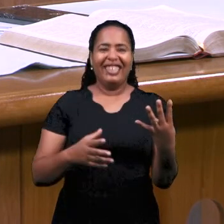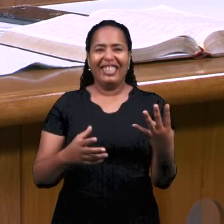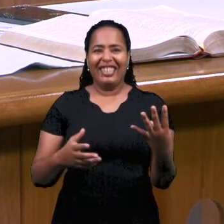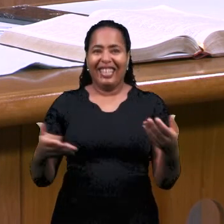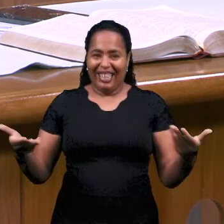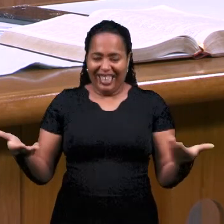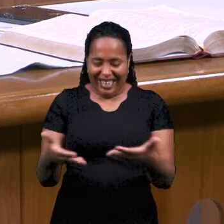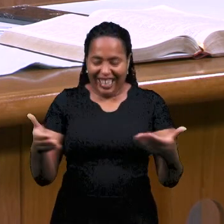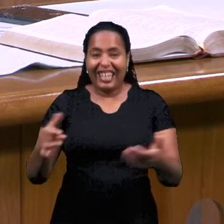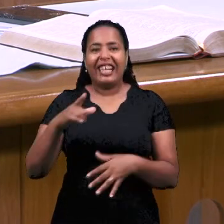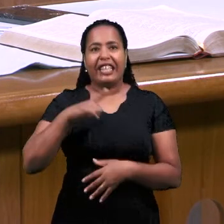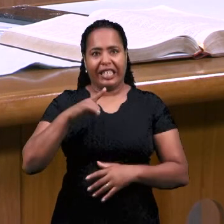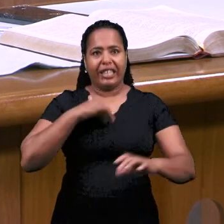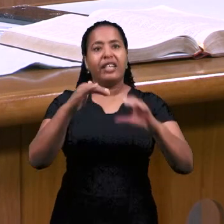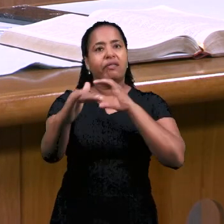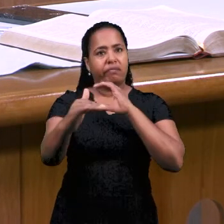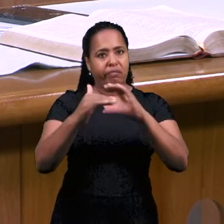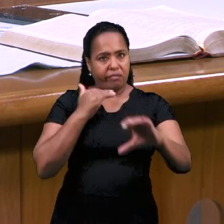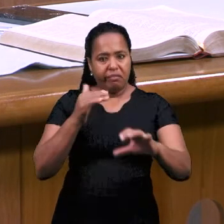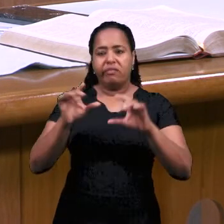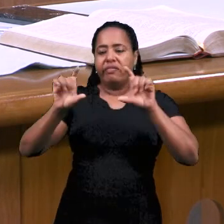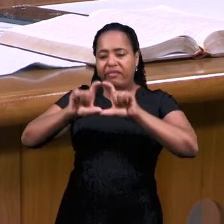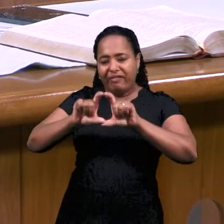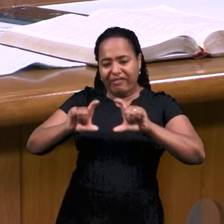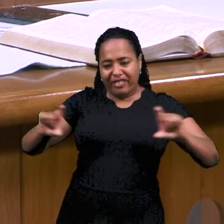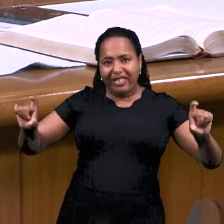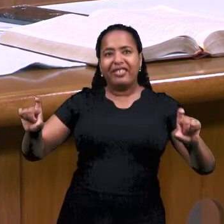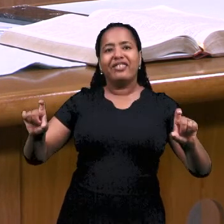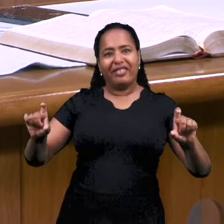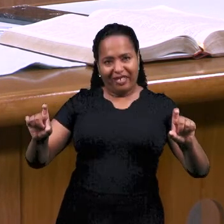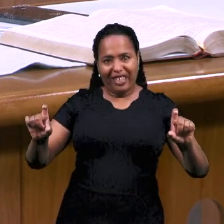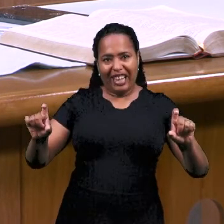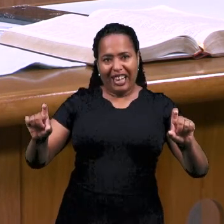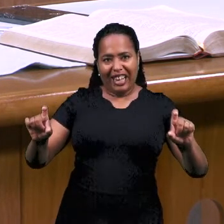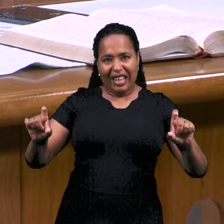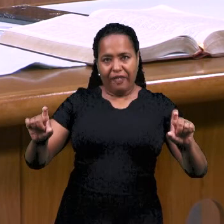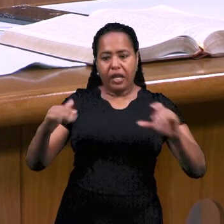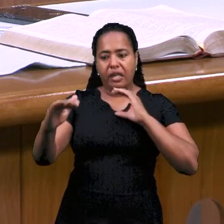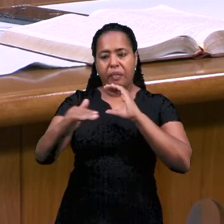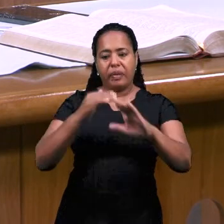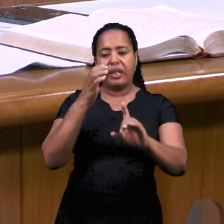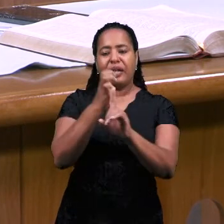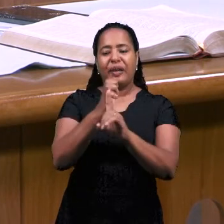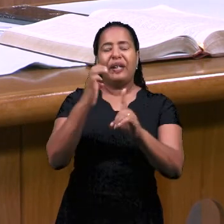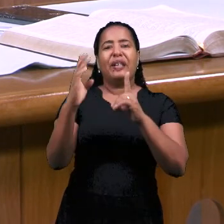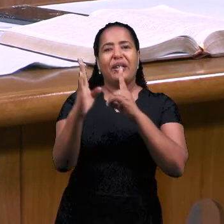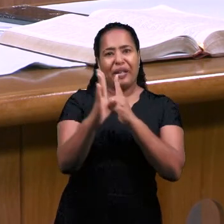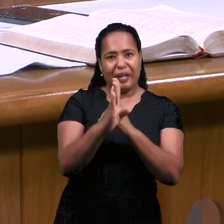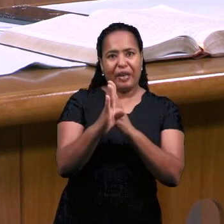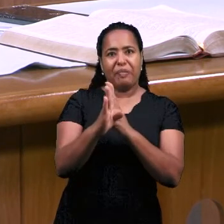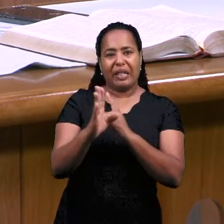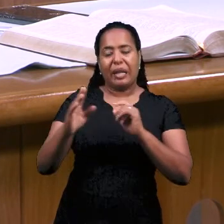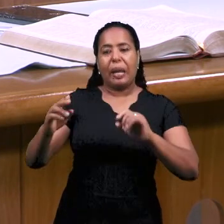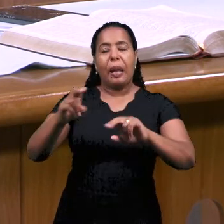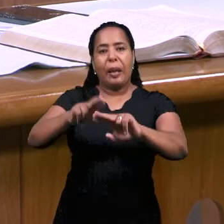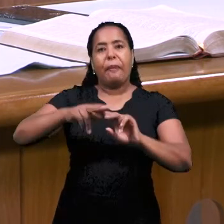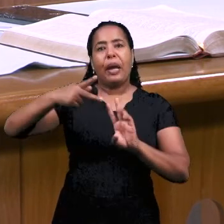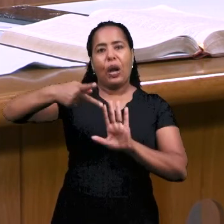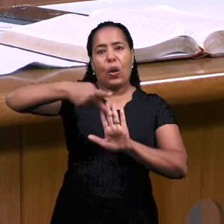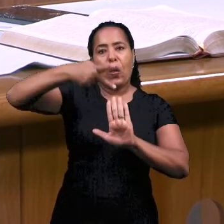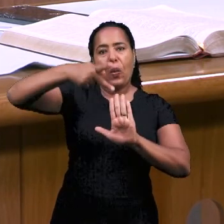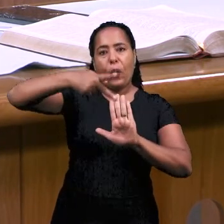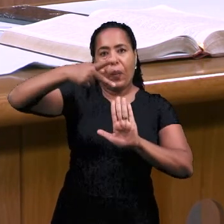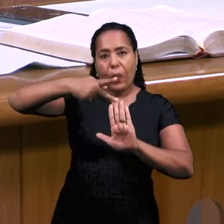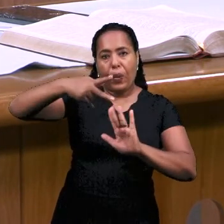une contribution qui a été envoyée par écrit d'une phrase qui a été envoyée pour notre école biblique dominicale à travers notre portail de l'église chrétienne